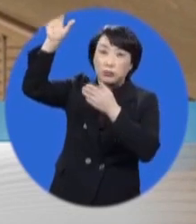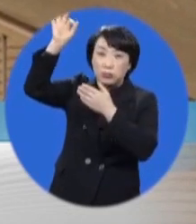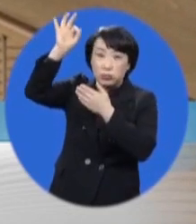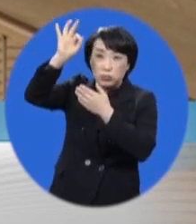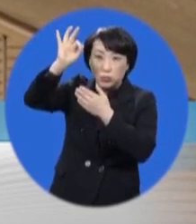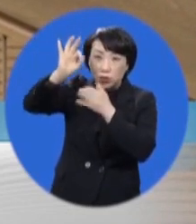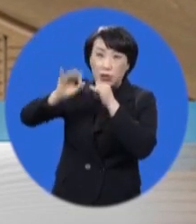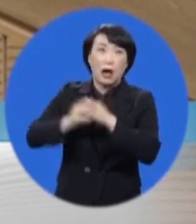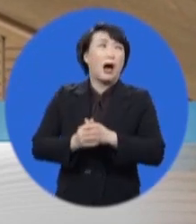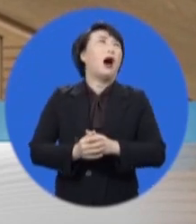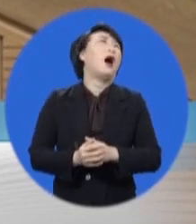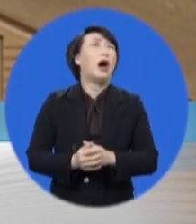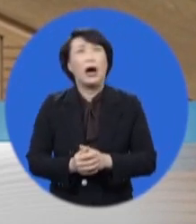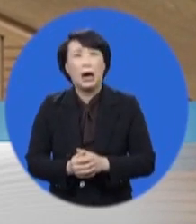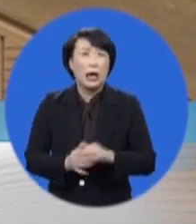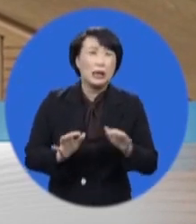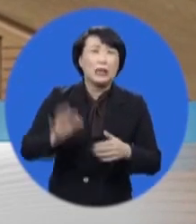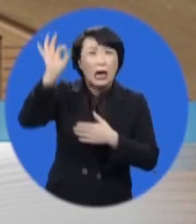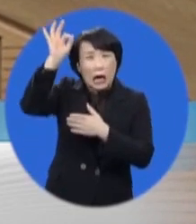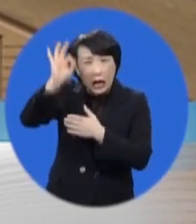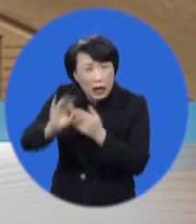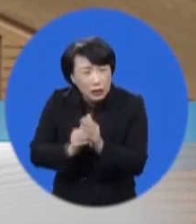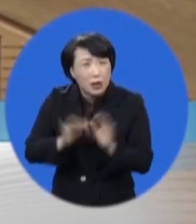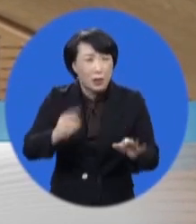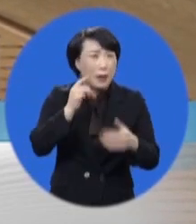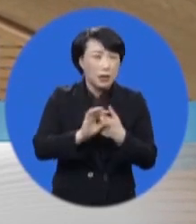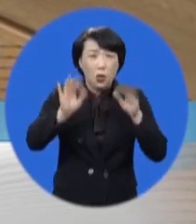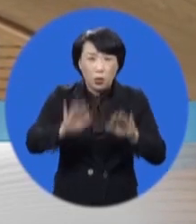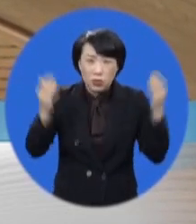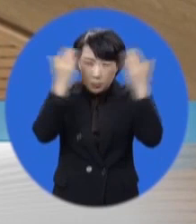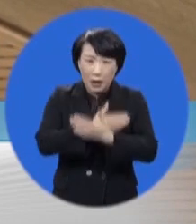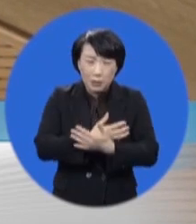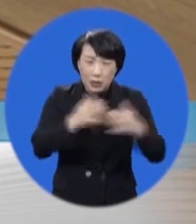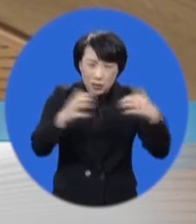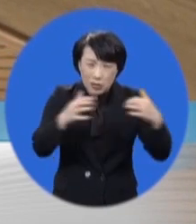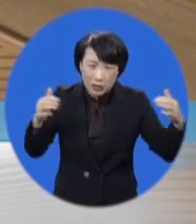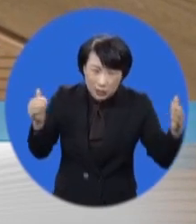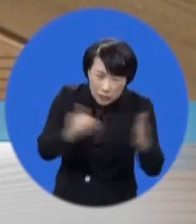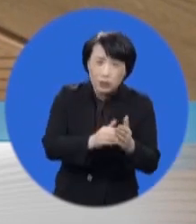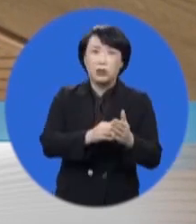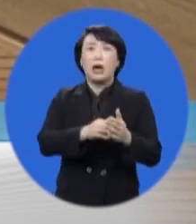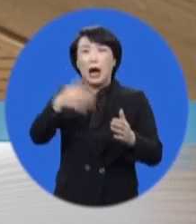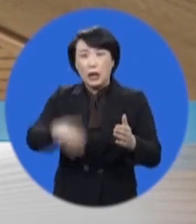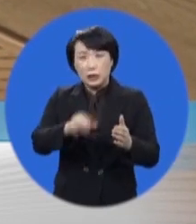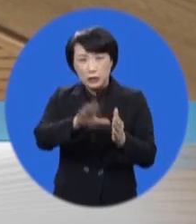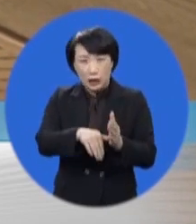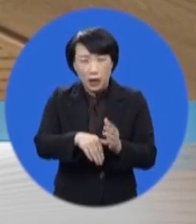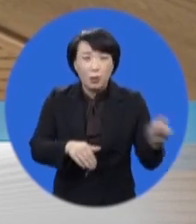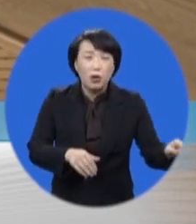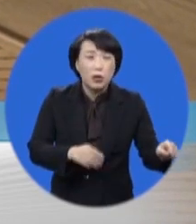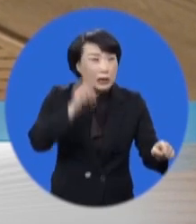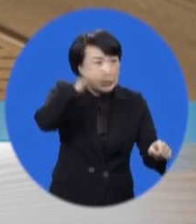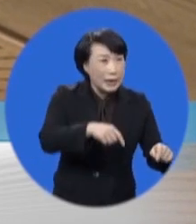저뭅니다. 자, 태양이 저물면 만약에 오늘 밤에 전쟁을 끝내지 아니하면